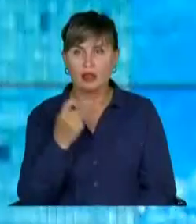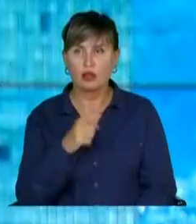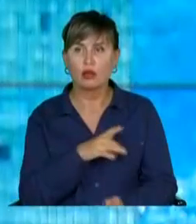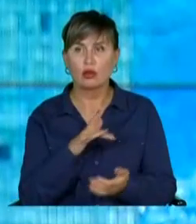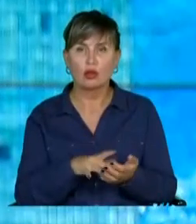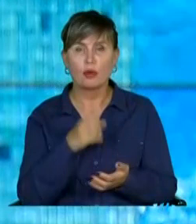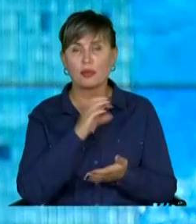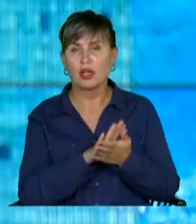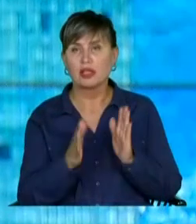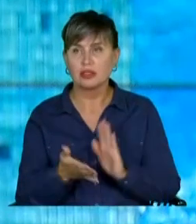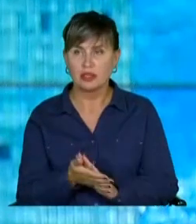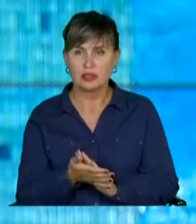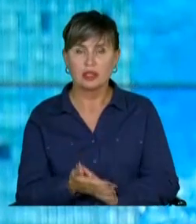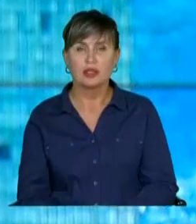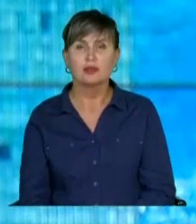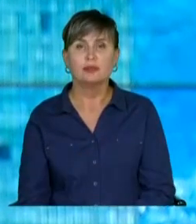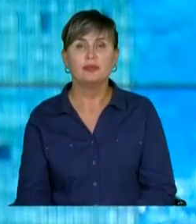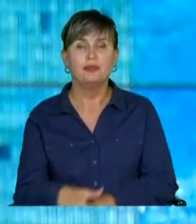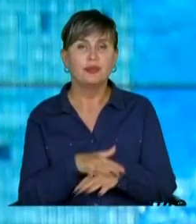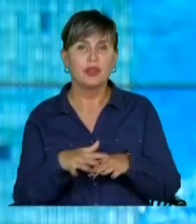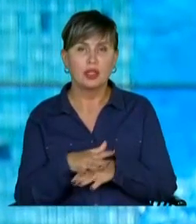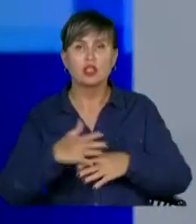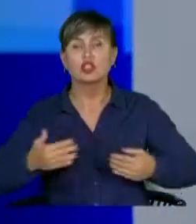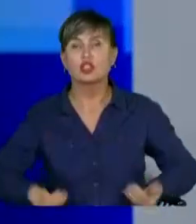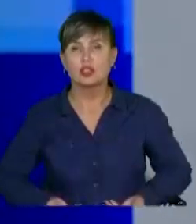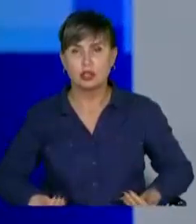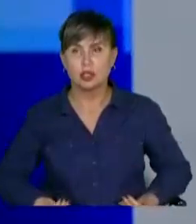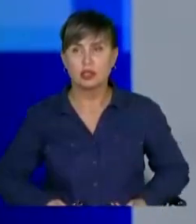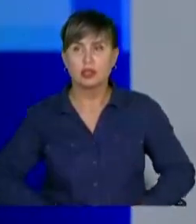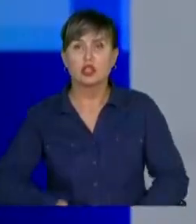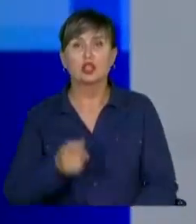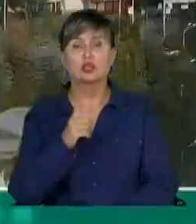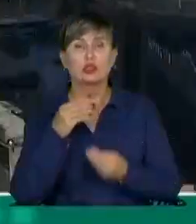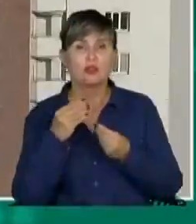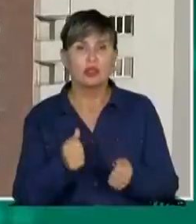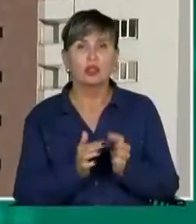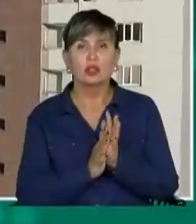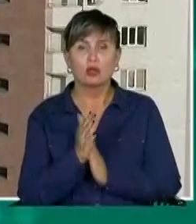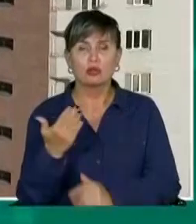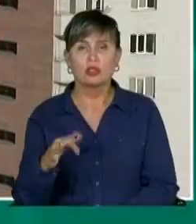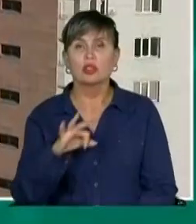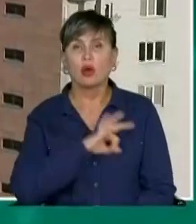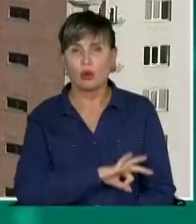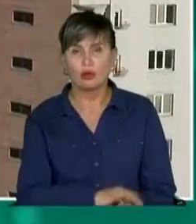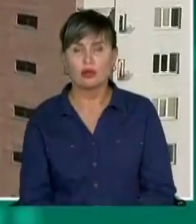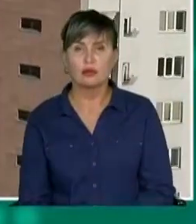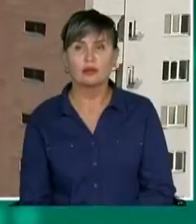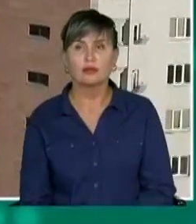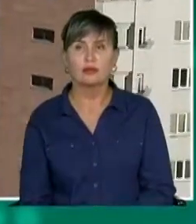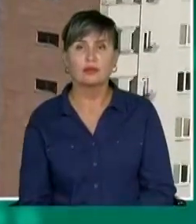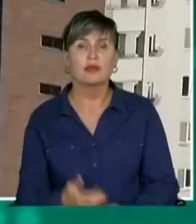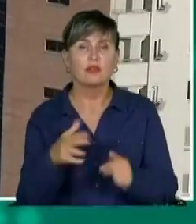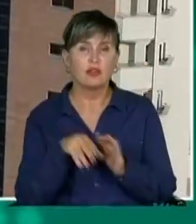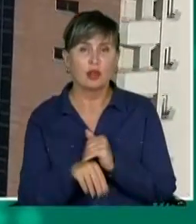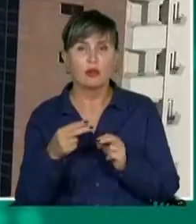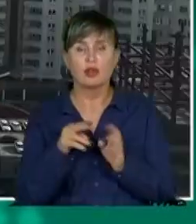целом благосостояние населения, жителей, что влияет и на рост их доходов. А, конечно же, в рамках